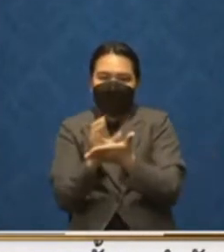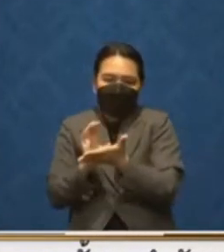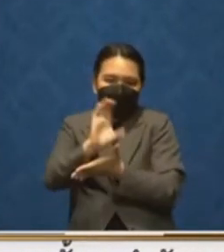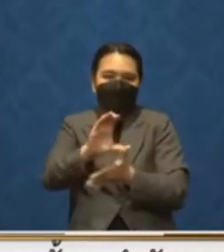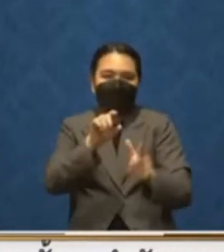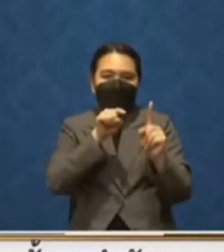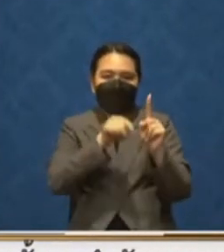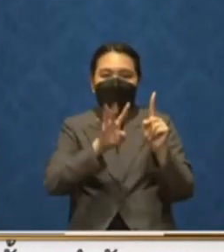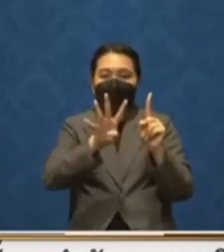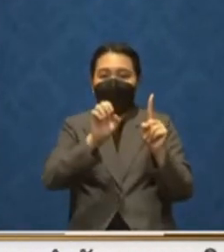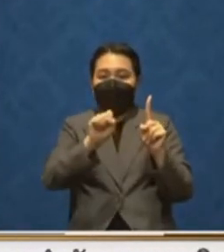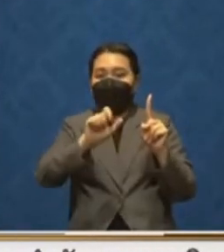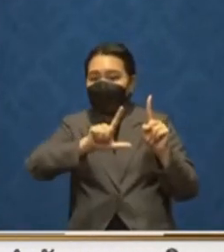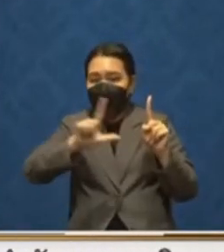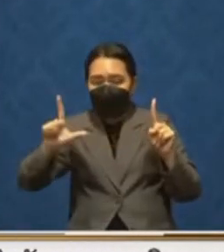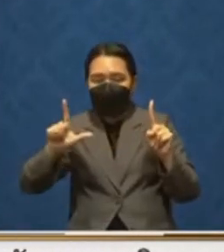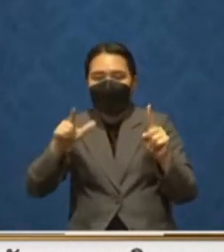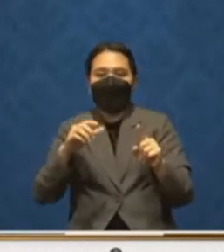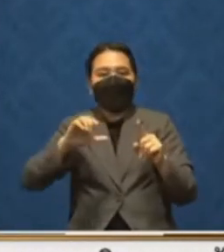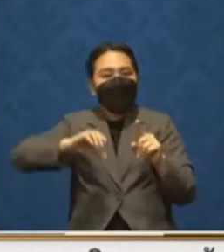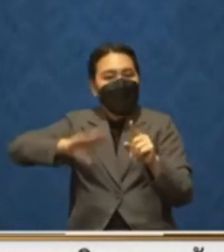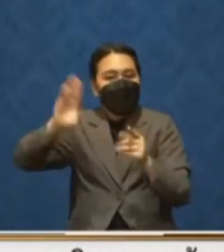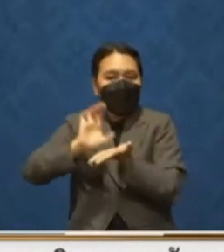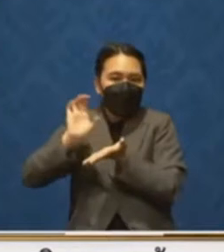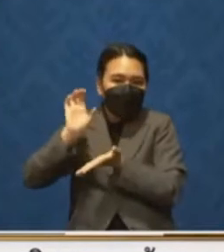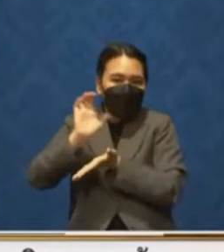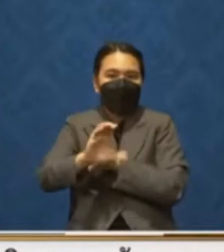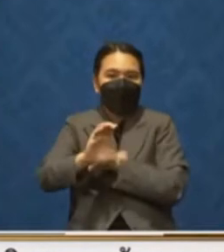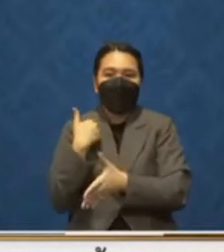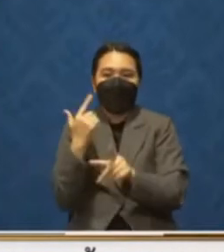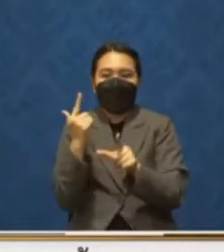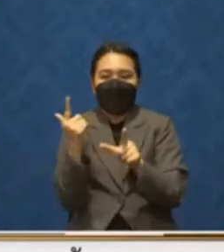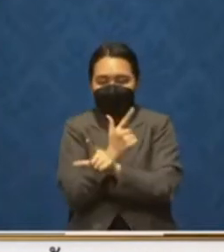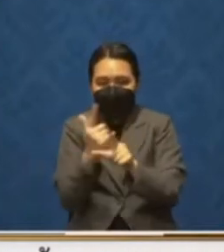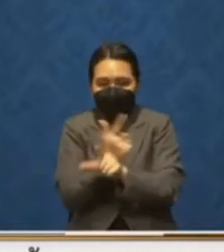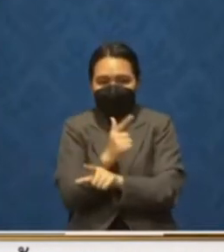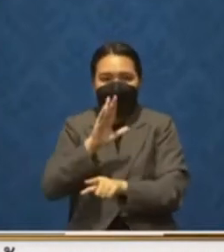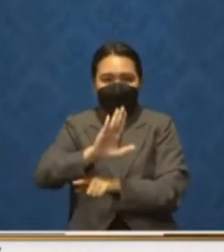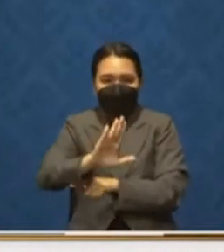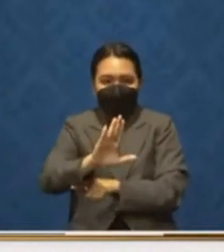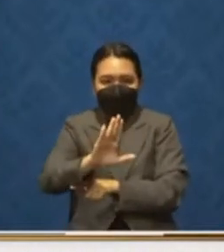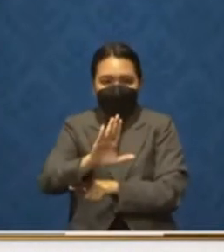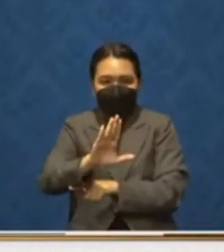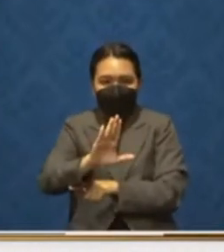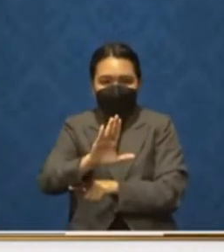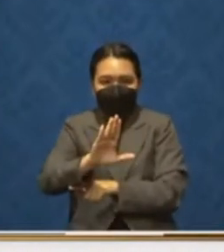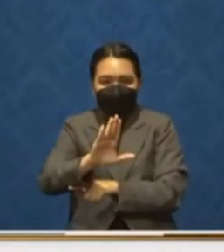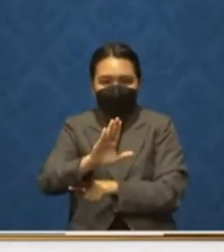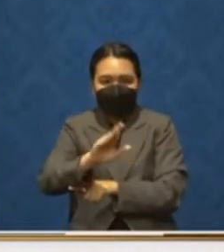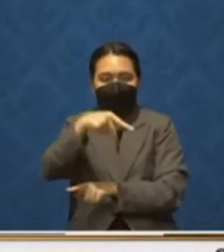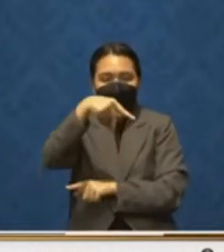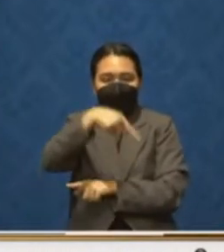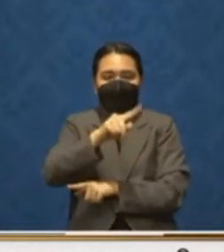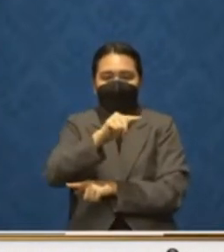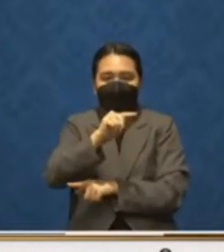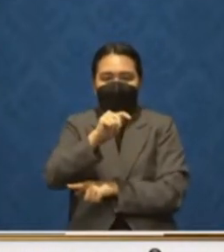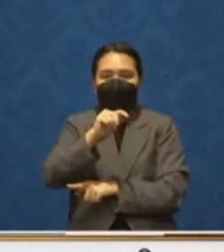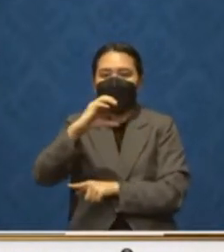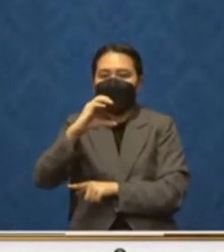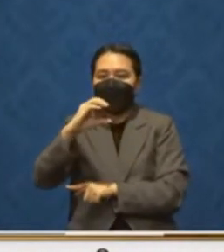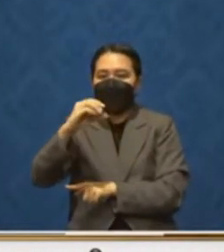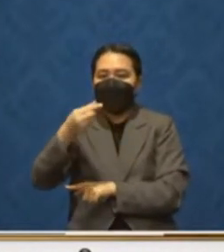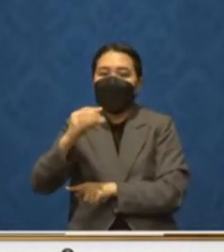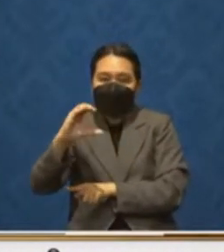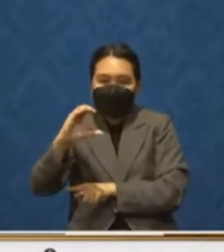ในการคนละบริษัทเอาเด็ก .ของ PTTโกะ 4G 4นะครับเป็นกำหนดสัมพันธ์เอกชน